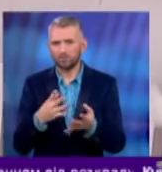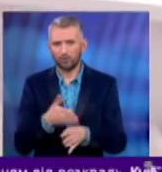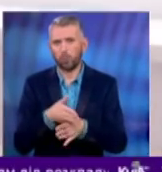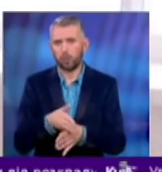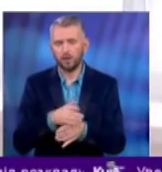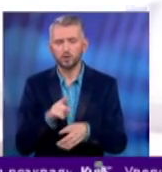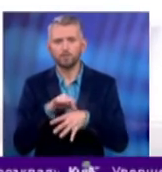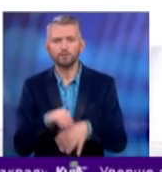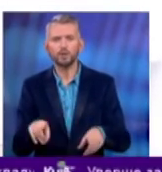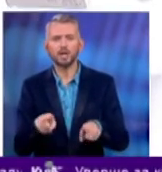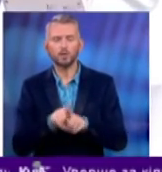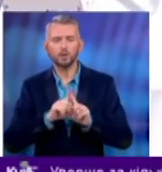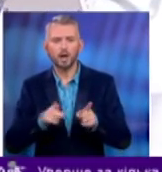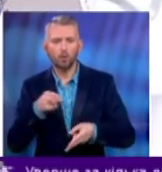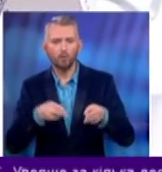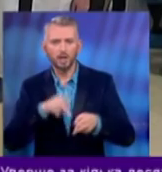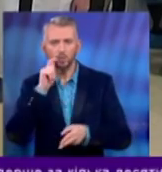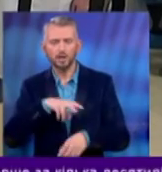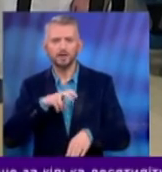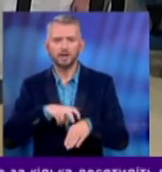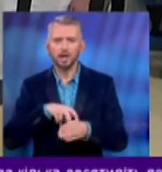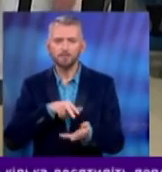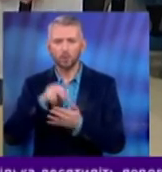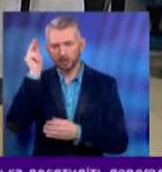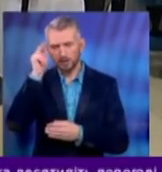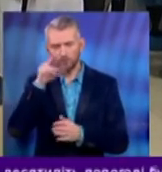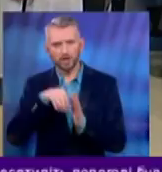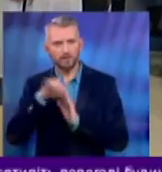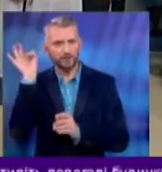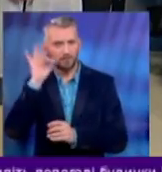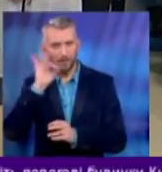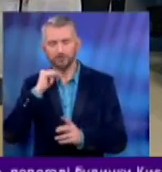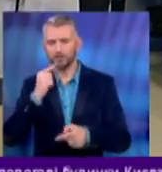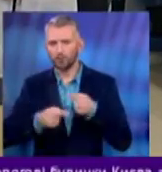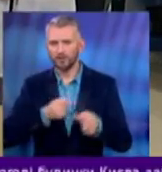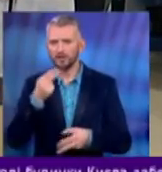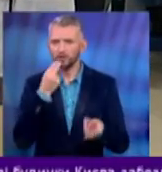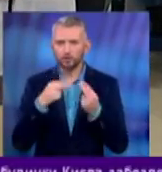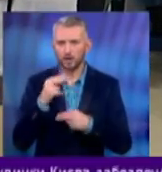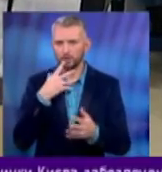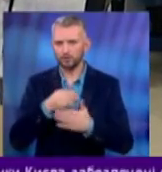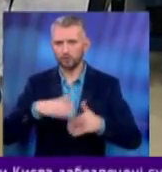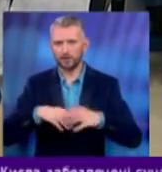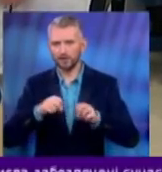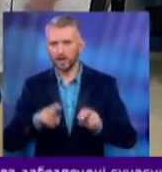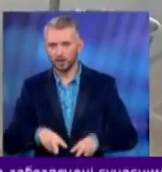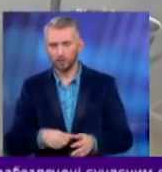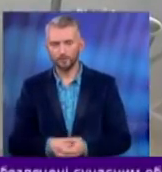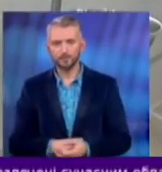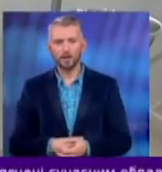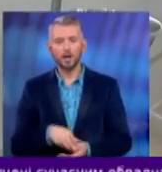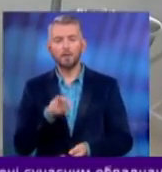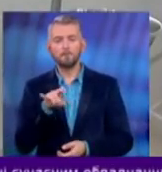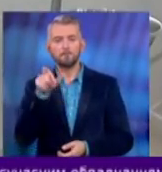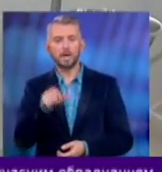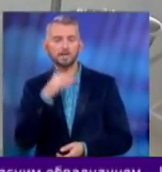такі унікальні операції, українські лікарі проходили навчання в Німеччині і постійно вдосконалюють свою кваліфікацію. Мер зазначив,